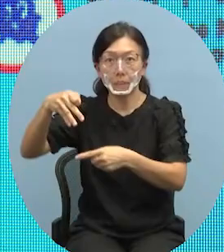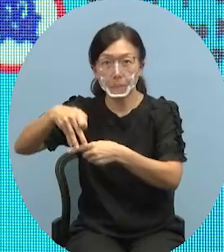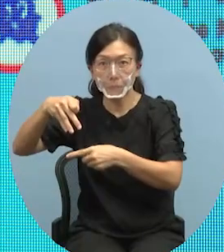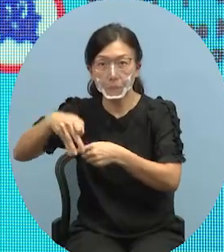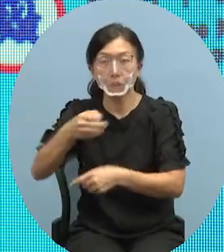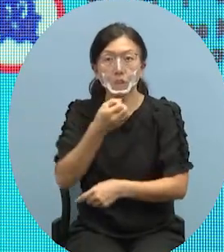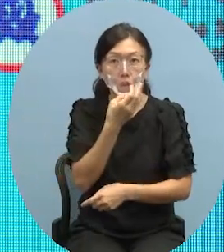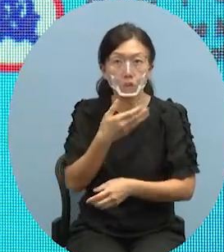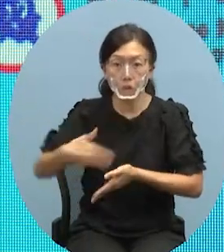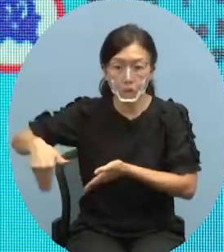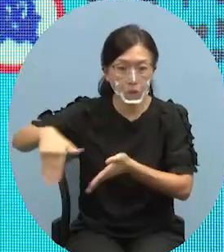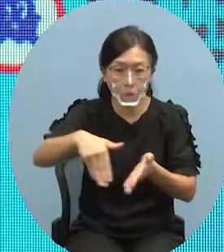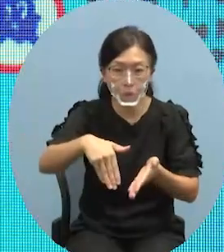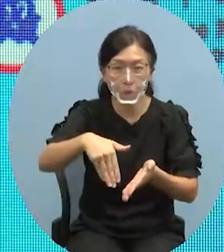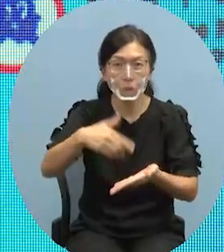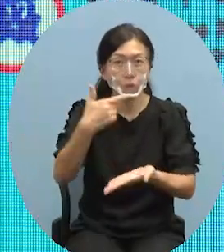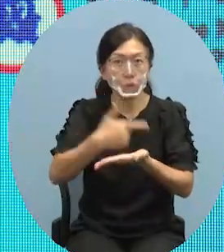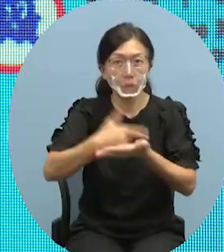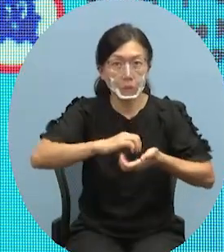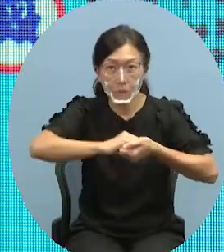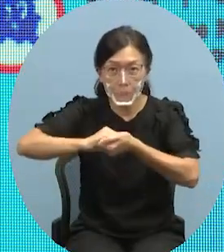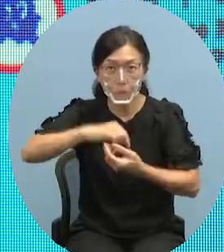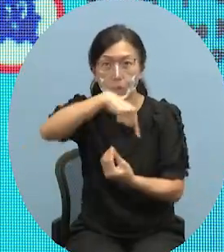香港、河套等重大嘅合作平台